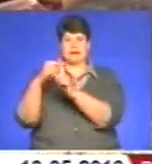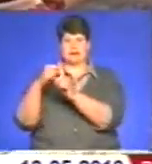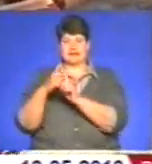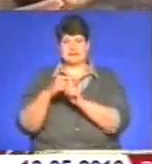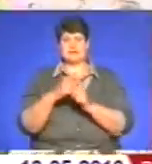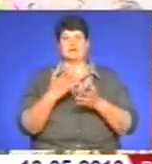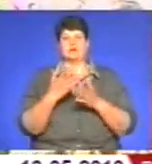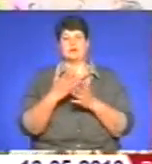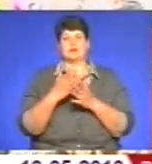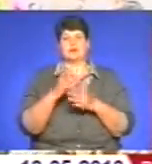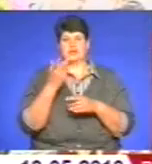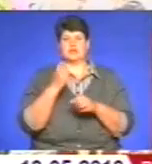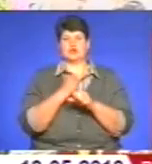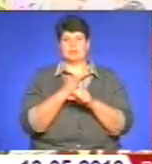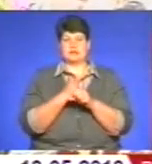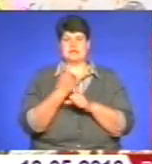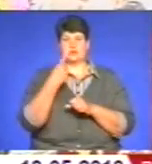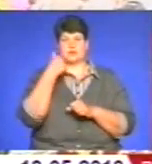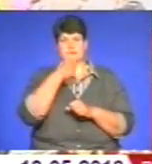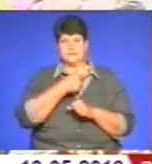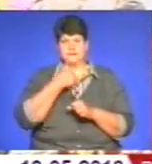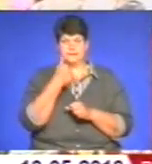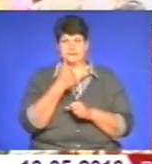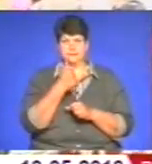рік. Звичайно, велике